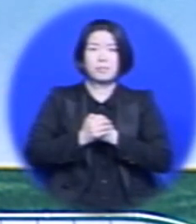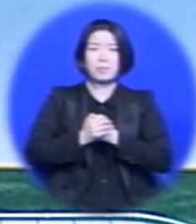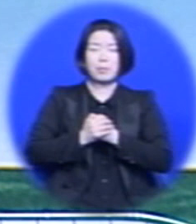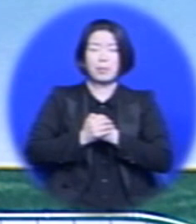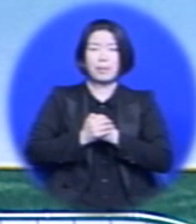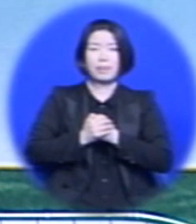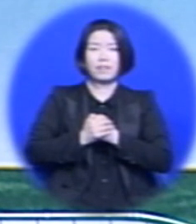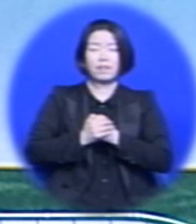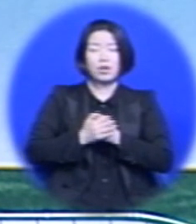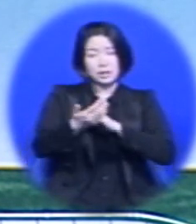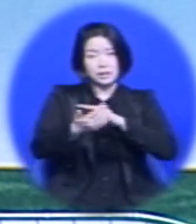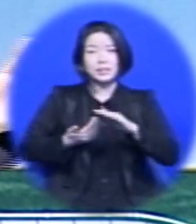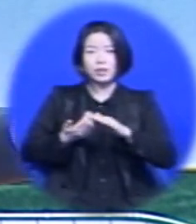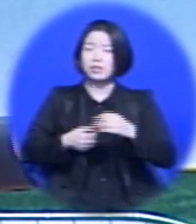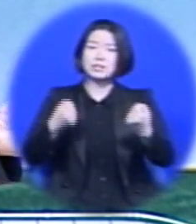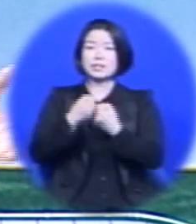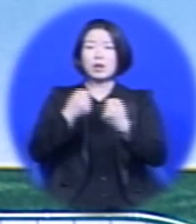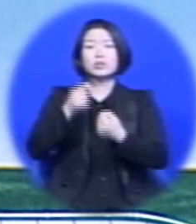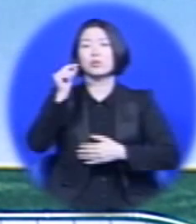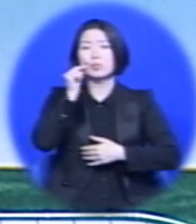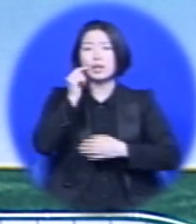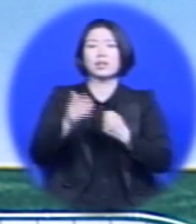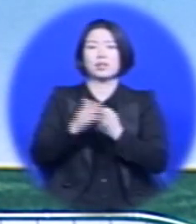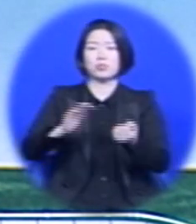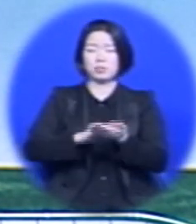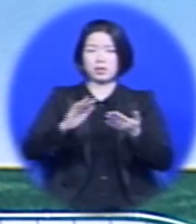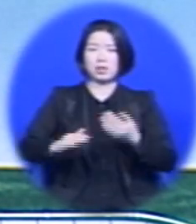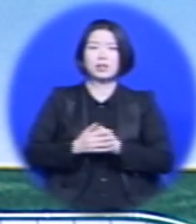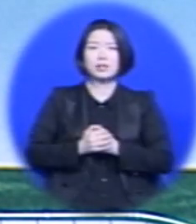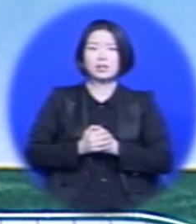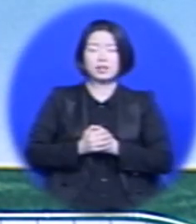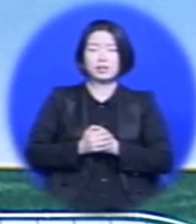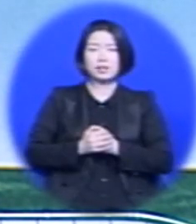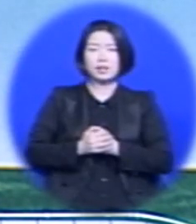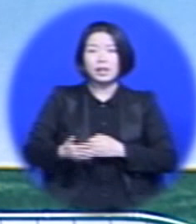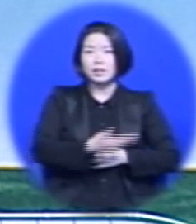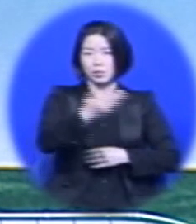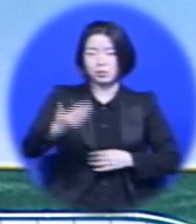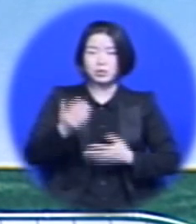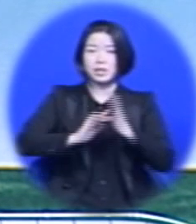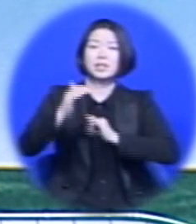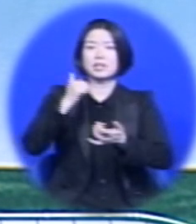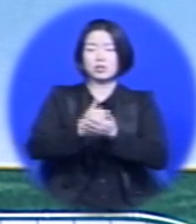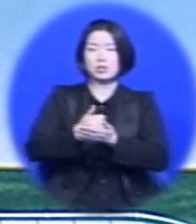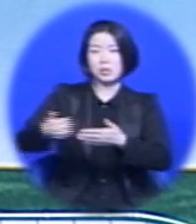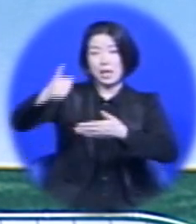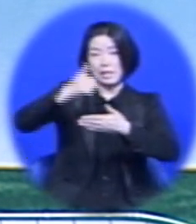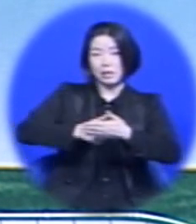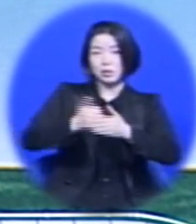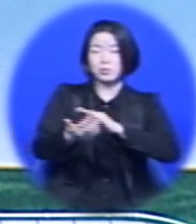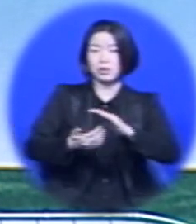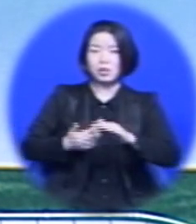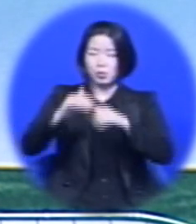왜 그전에는 는 싸우지도 못했기 때문에 여러분이 예수님을 영접하기 전에는